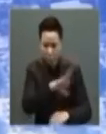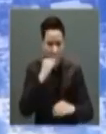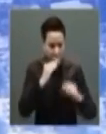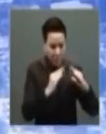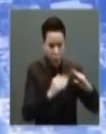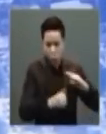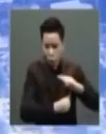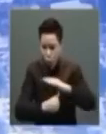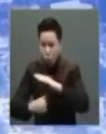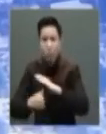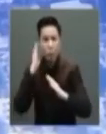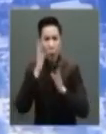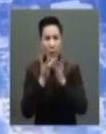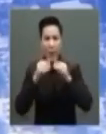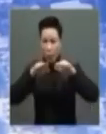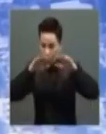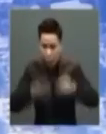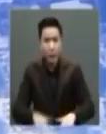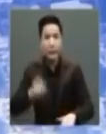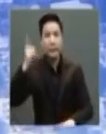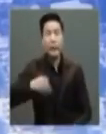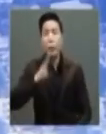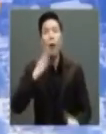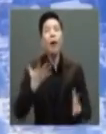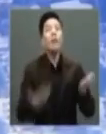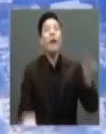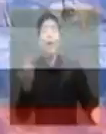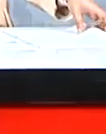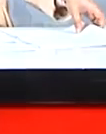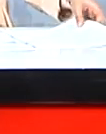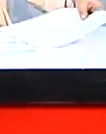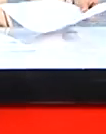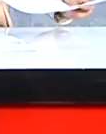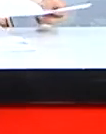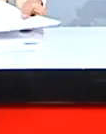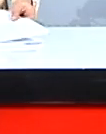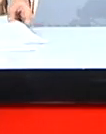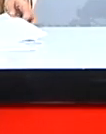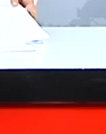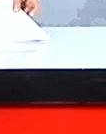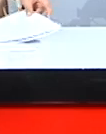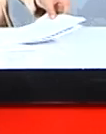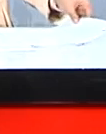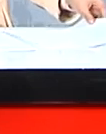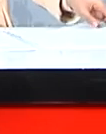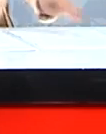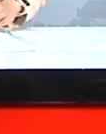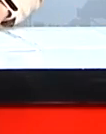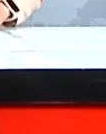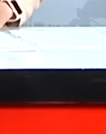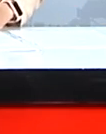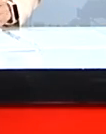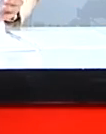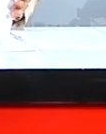าคตตัวเลขลดลงแน่ๆแต่ถ้าวันนี้ท่านบอกว่าโอ้ผ่อนคลายแล้วเดี๋ยวมัน เนี่ยแหละค่ะเป็นการแถลงนะคะจากทางด้านของโฆษ